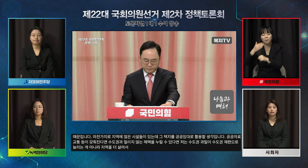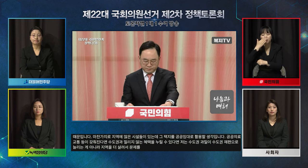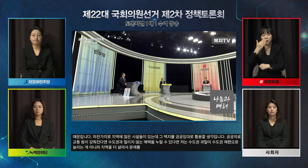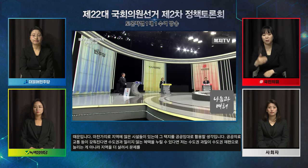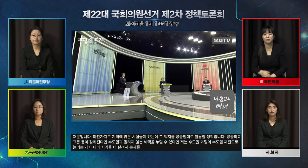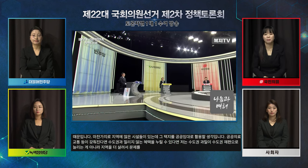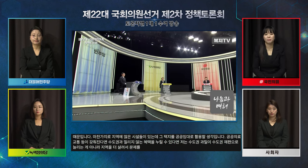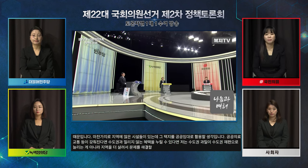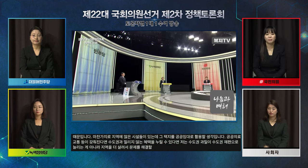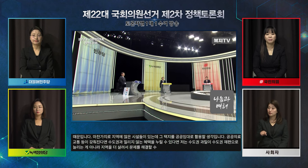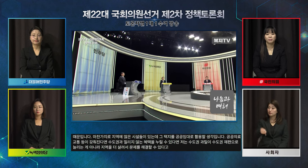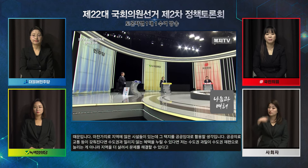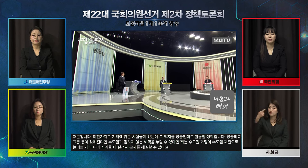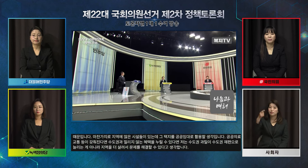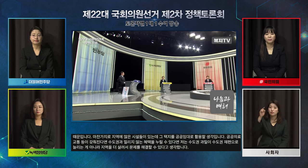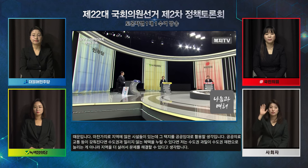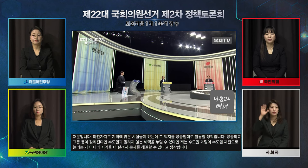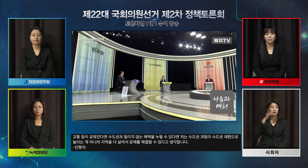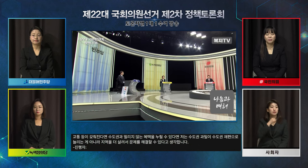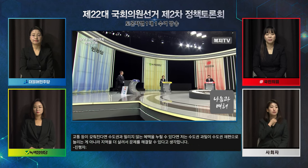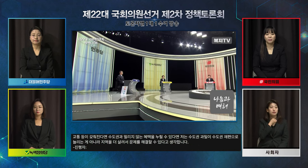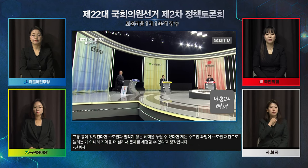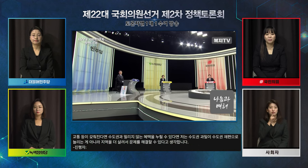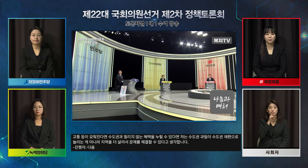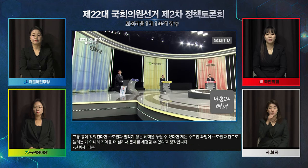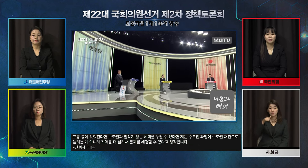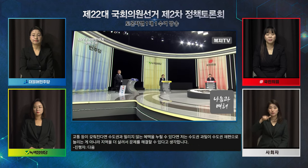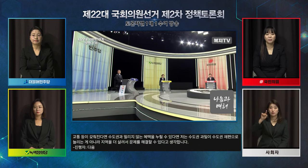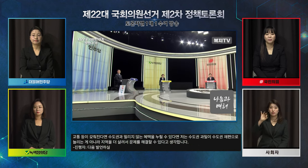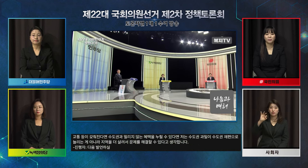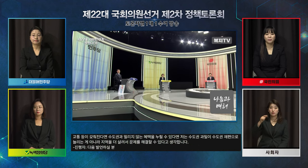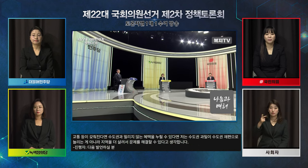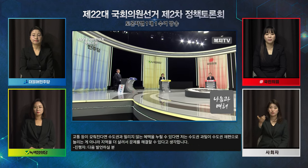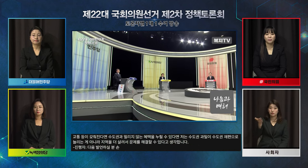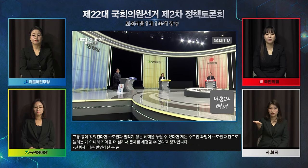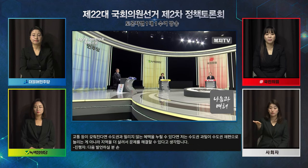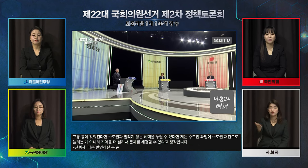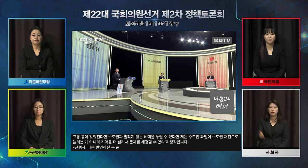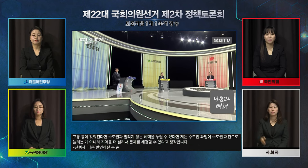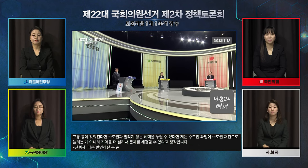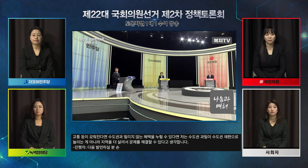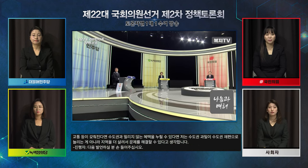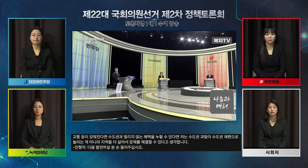다음 발언하실 분 손 들어주시죠. 강은민 의원 말씀하십시오.